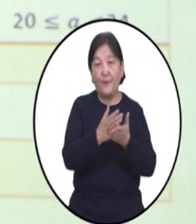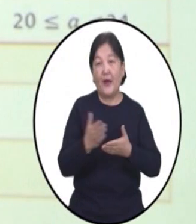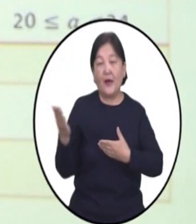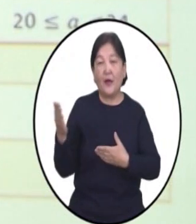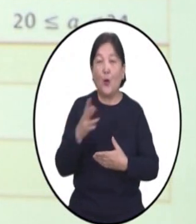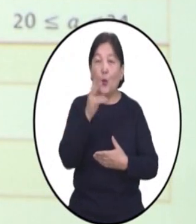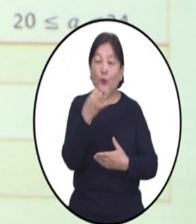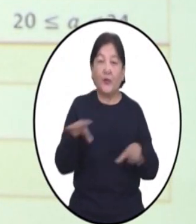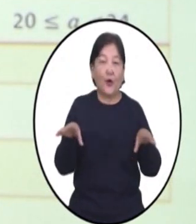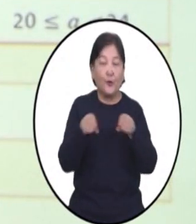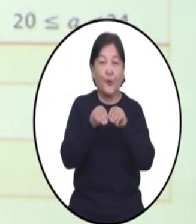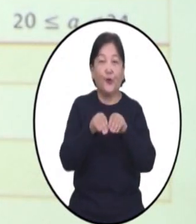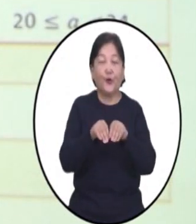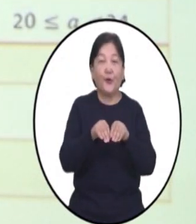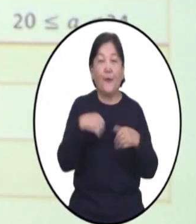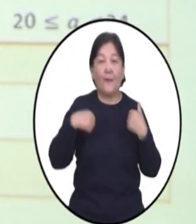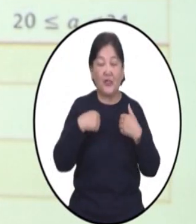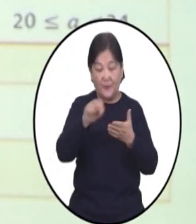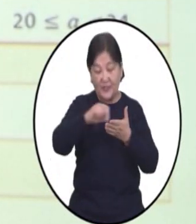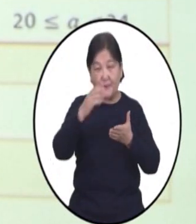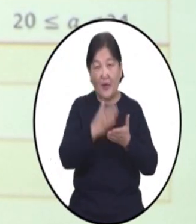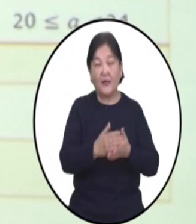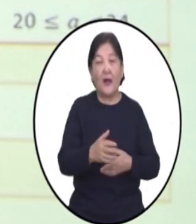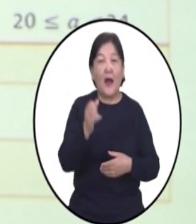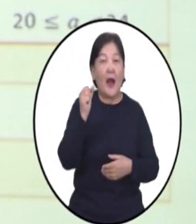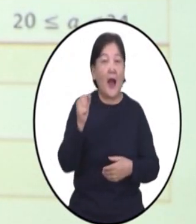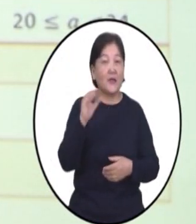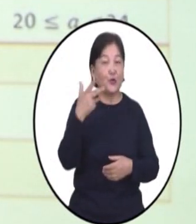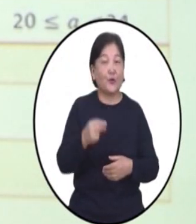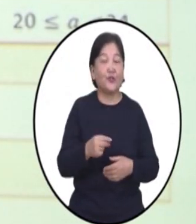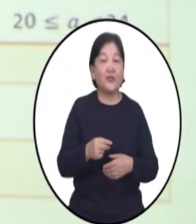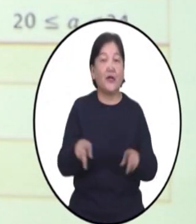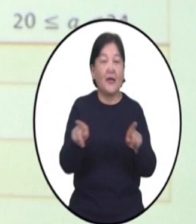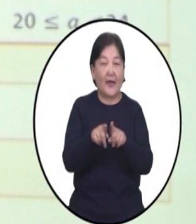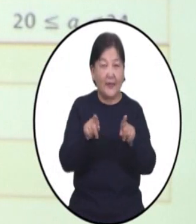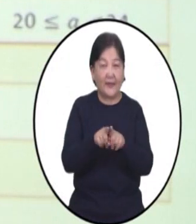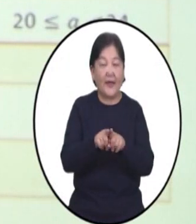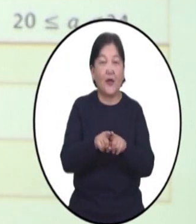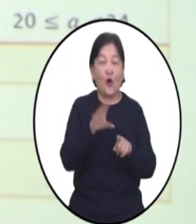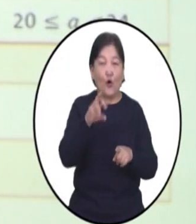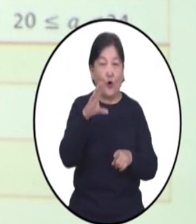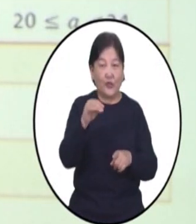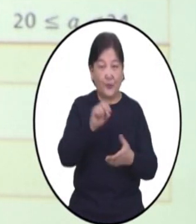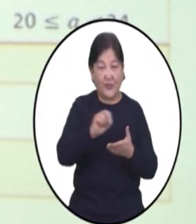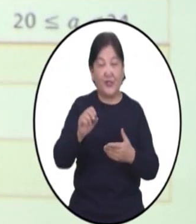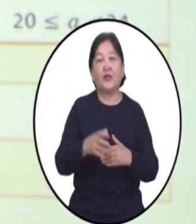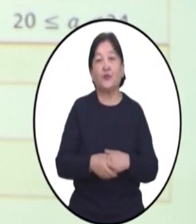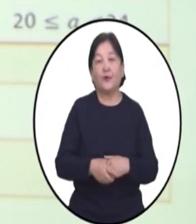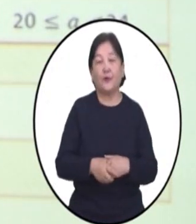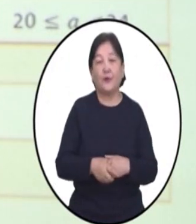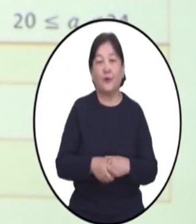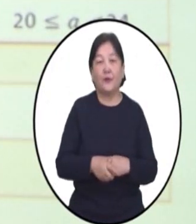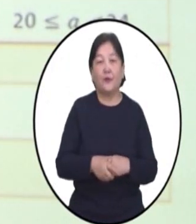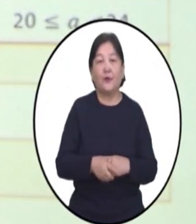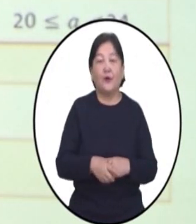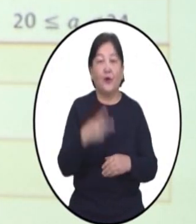хоригдлогдсон давтамжийн шууд энд олоо бичсэн мэ. Дээрхийн А сурагчийн олсонтай яг адилаар олно гэсэн үг. За, тэгвэл энд 2 байна. Энэ